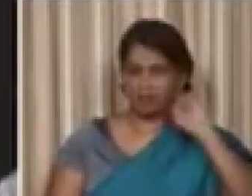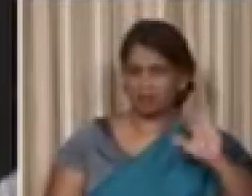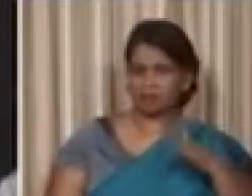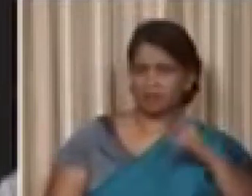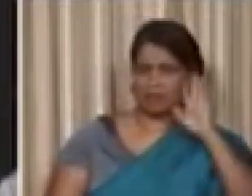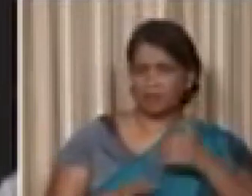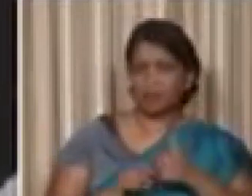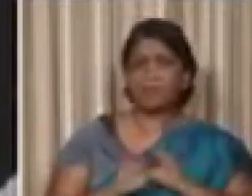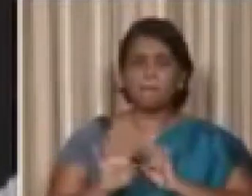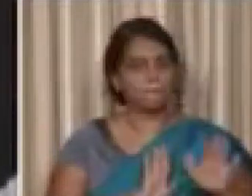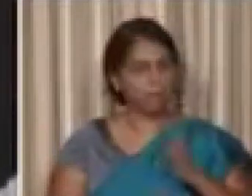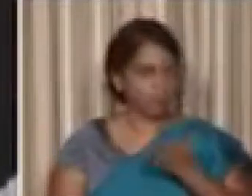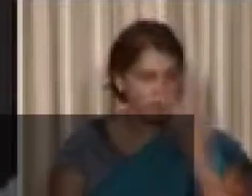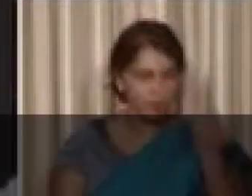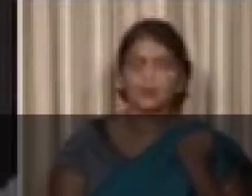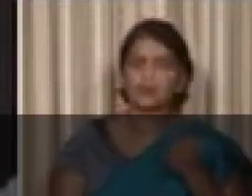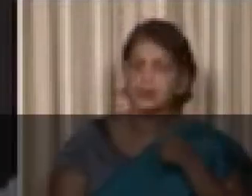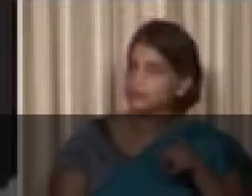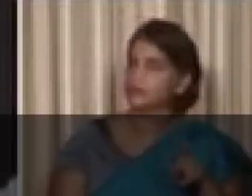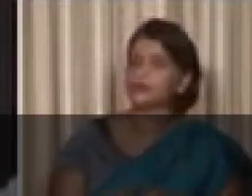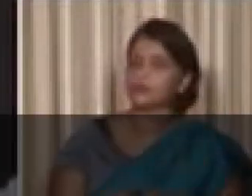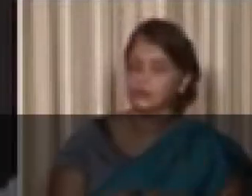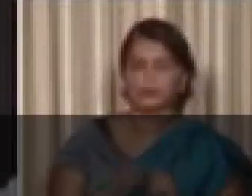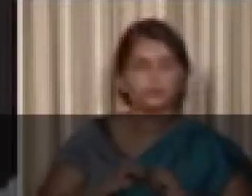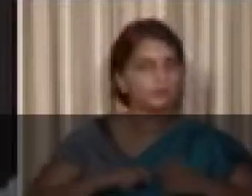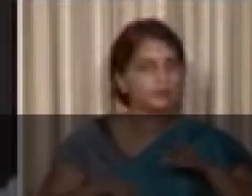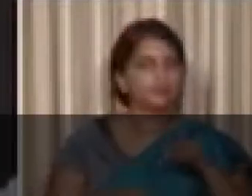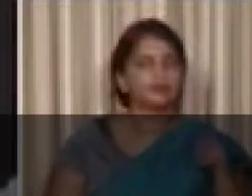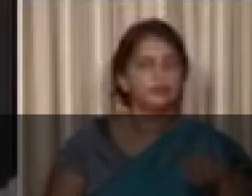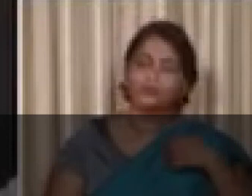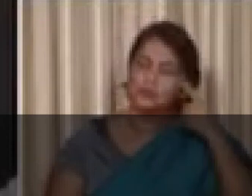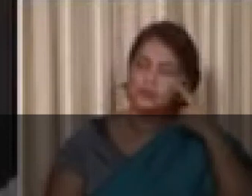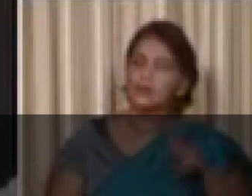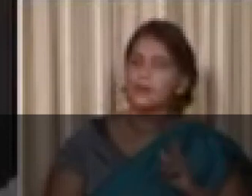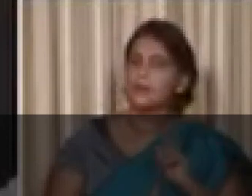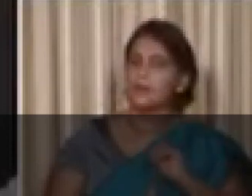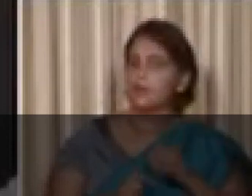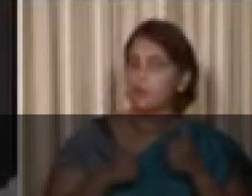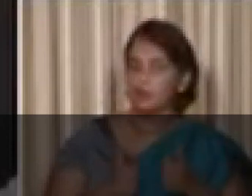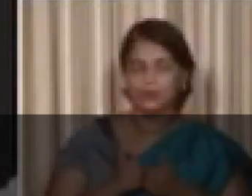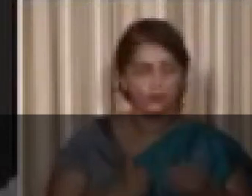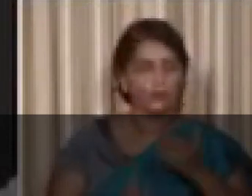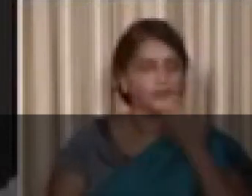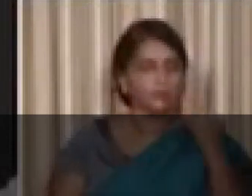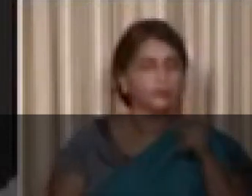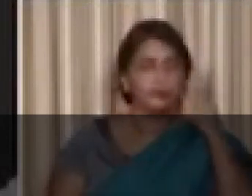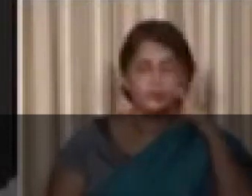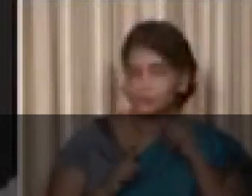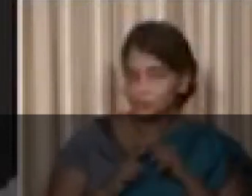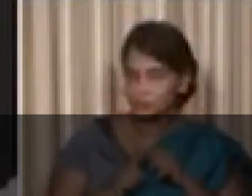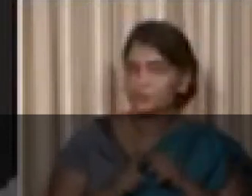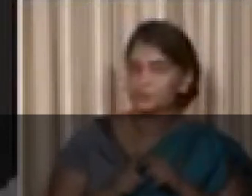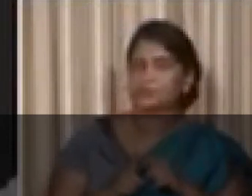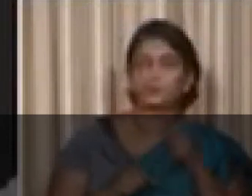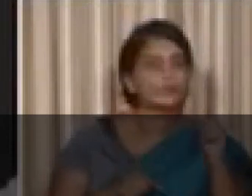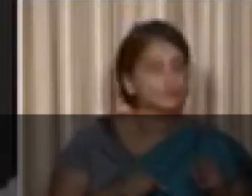ඒ වළක්වන්න බලය තියෙනවා. ඒ නිසා ඒ වගේ කටයුතු කරොත් මම හිතන්නේ අපිට පාර්ලිමේන්තුව හොඳ තත්යකට ගේන්න පුළුවන්. මේ සිද්ධිය දිහා බැලුවොත්